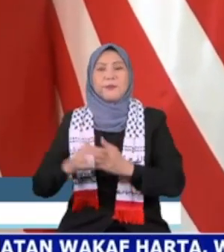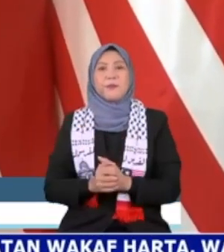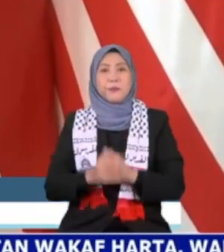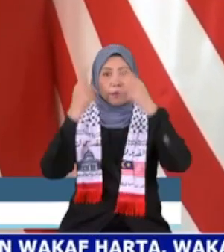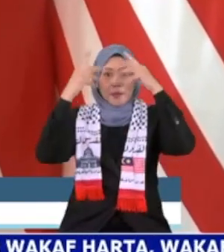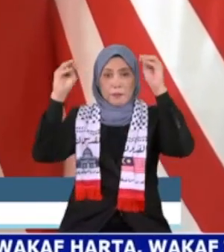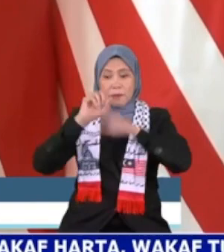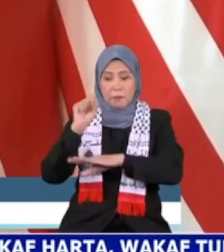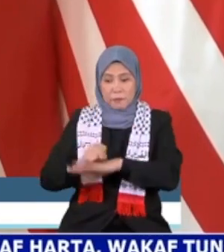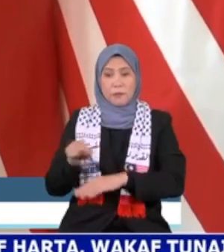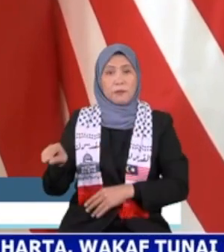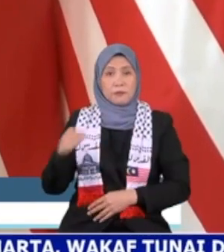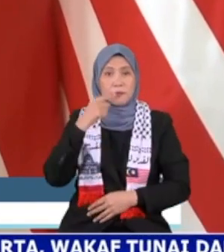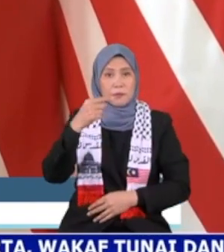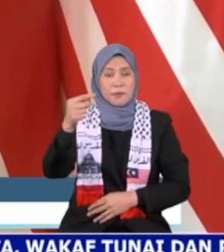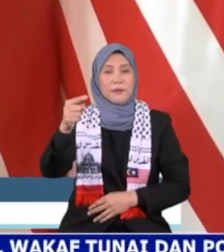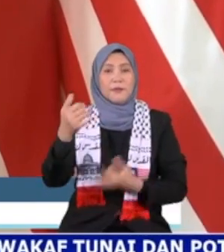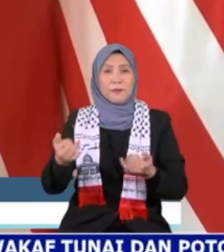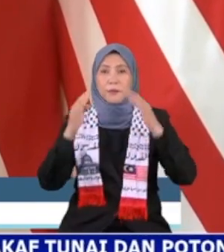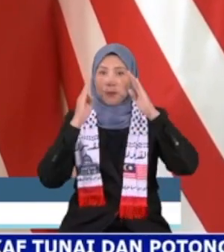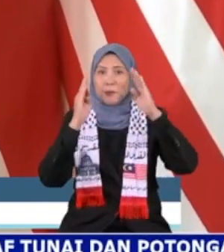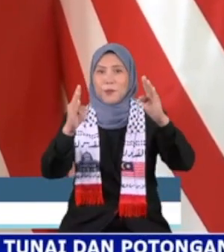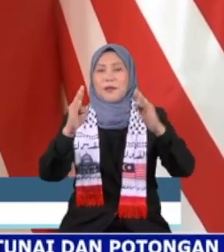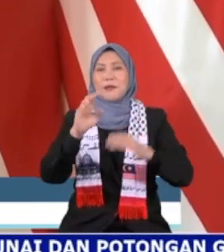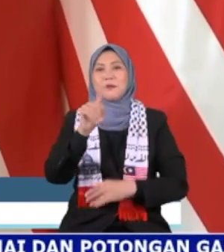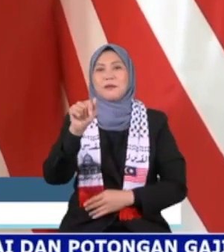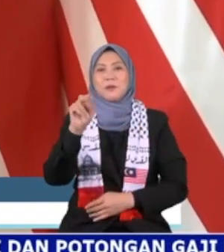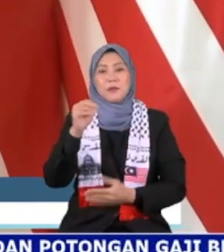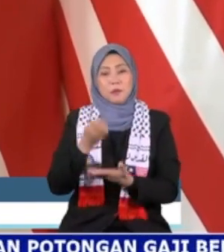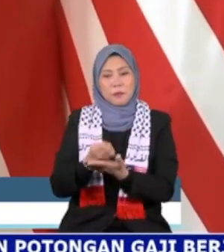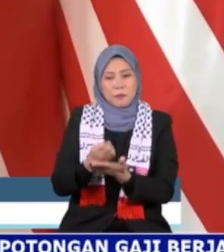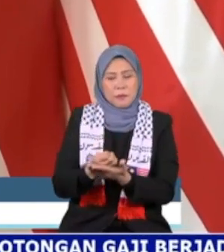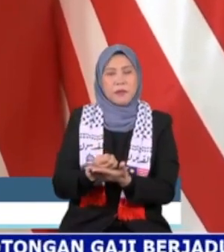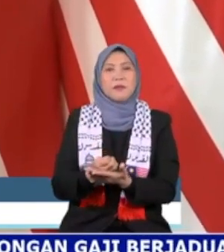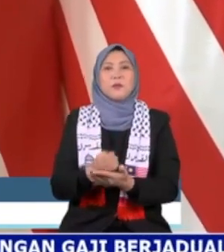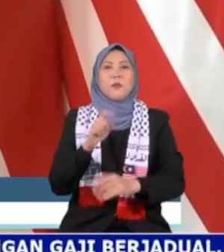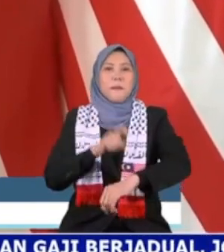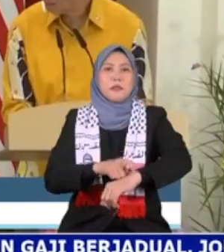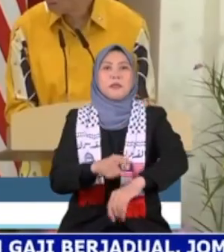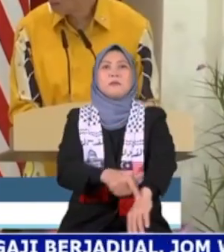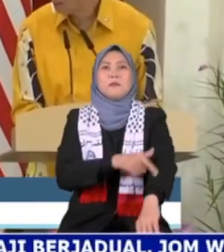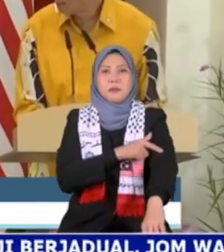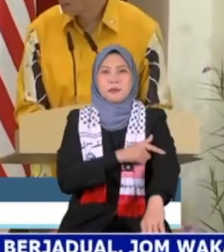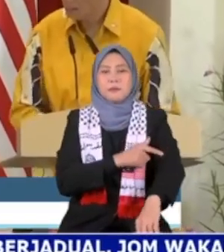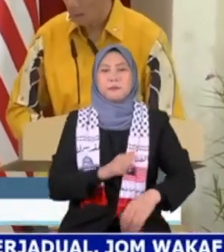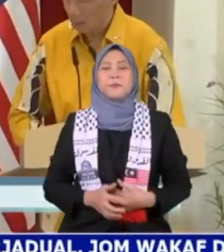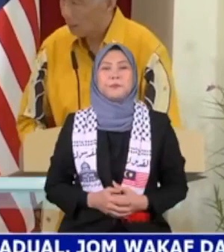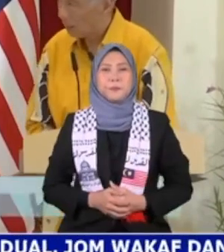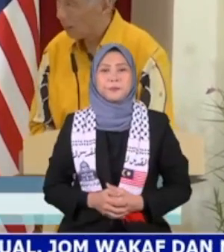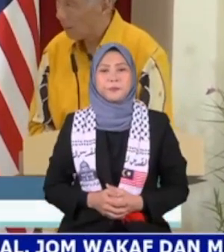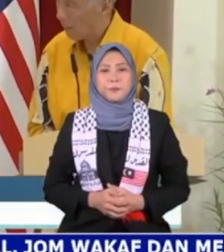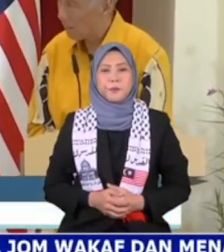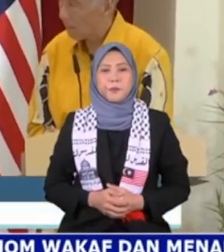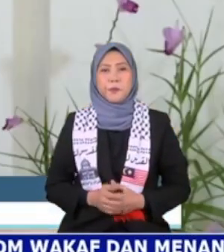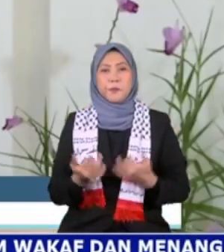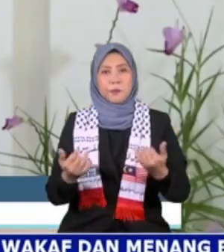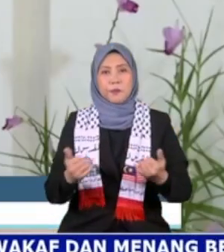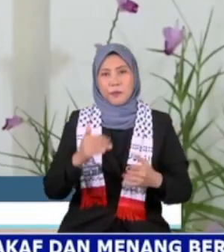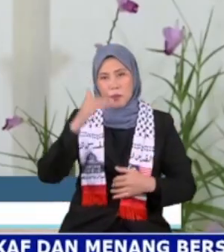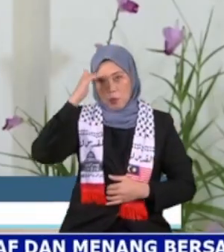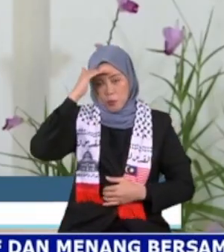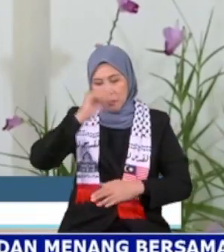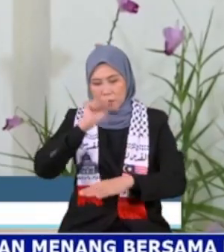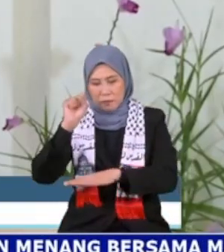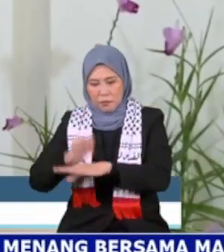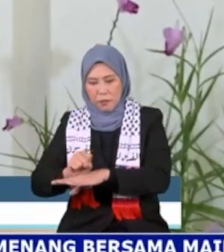long berkata ia bagi memperinci tumpuan terhadap Zon ekonomi itu untuk jangka panjangingore special